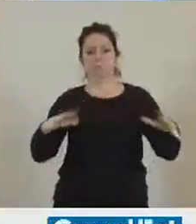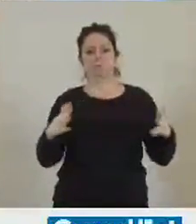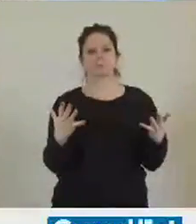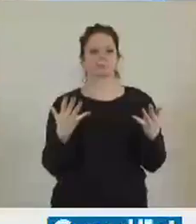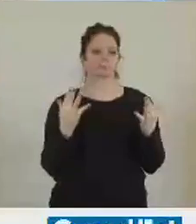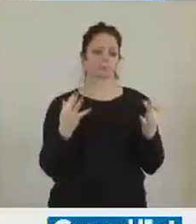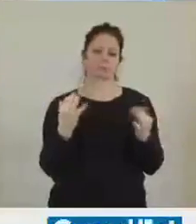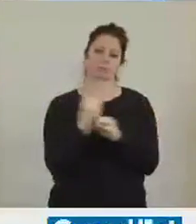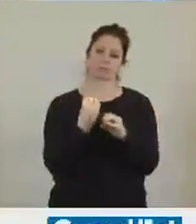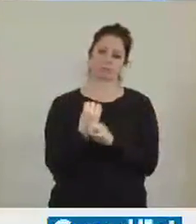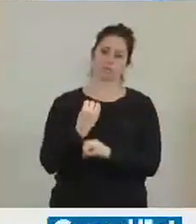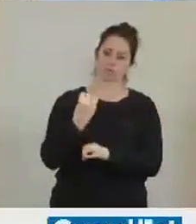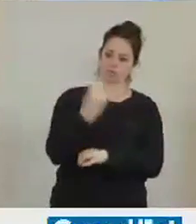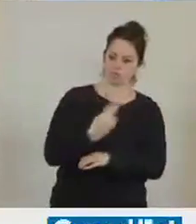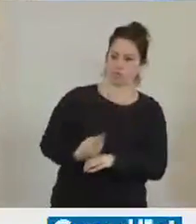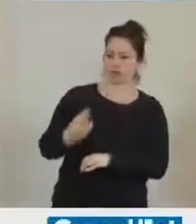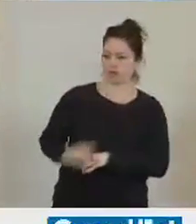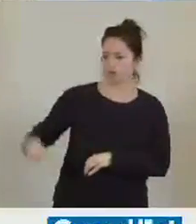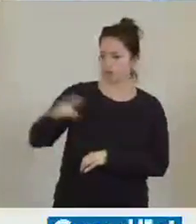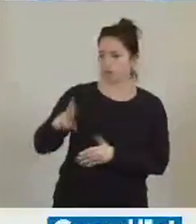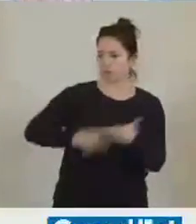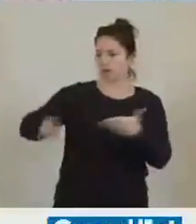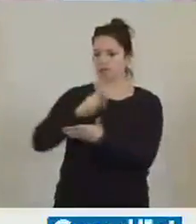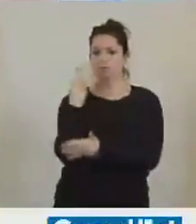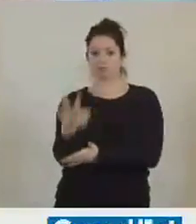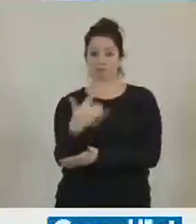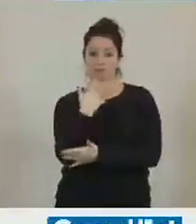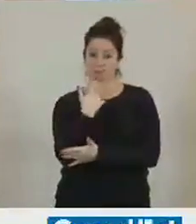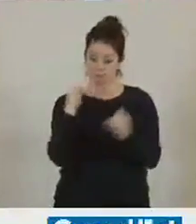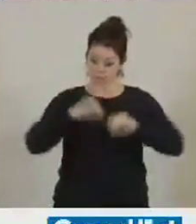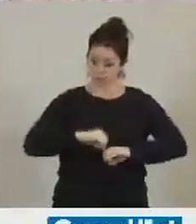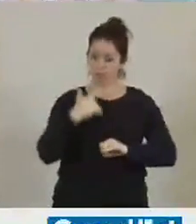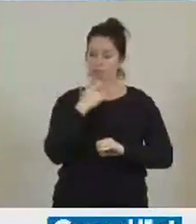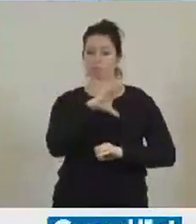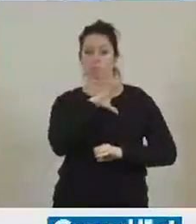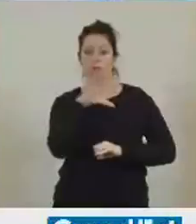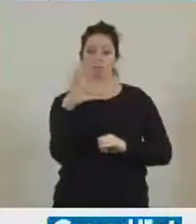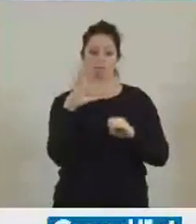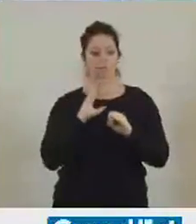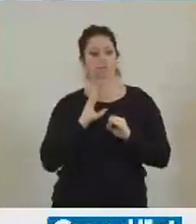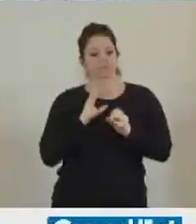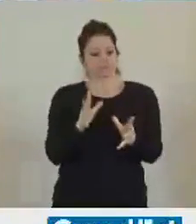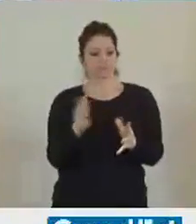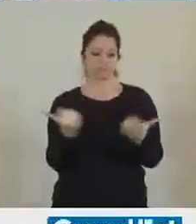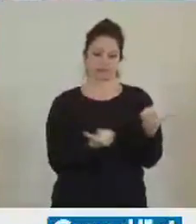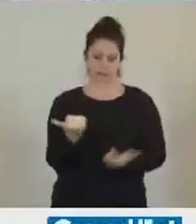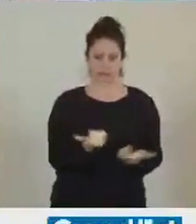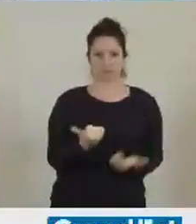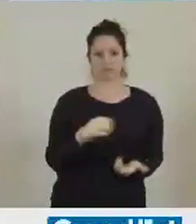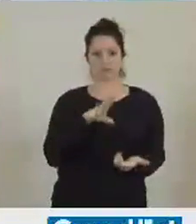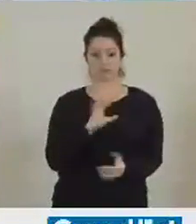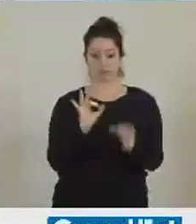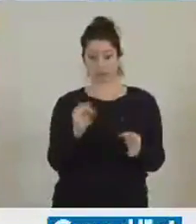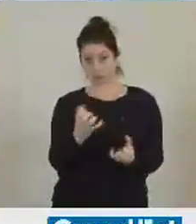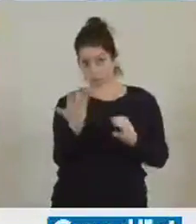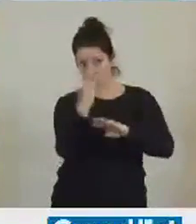politique nationale de Régions de France, n'a été possible que grâce à l'implication des services que je tiens à souligner ici,